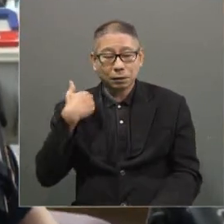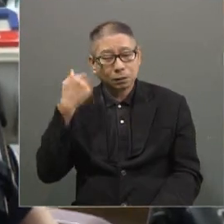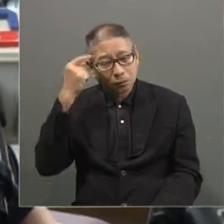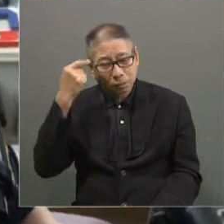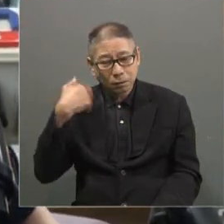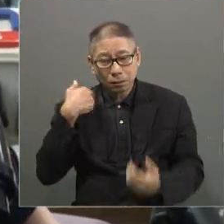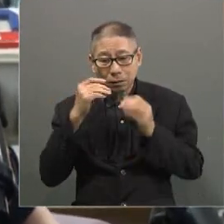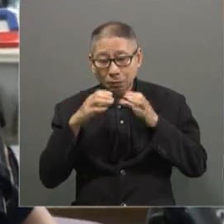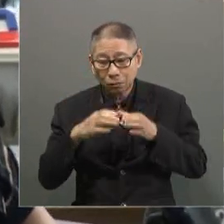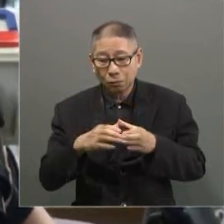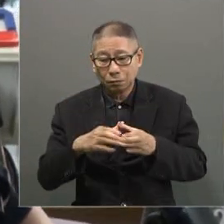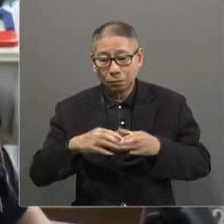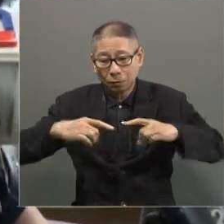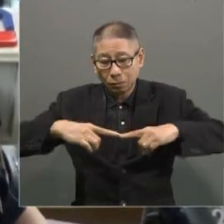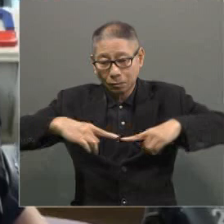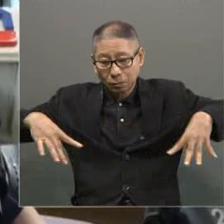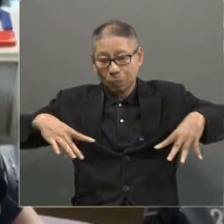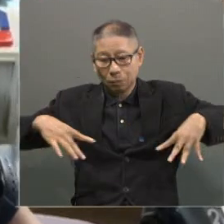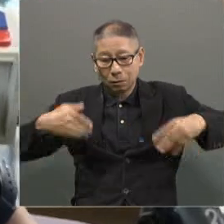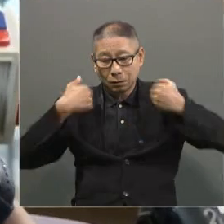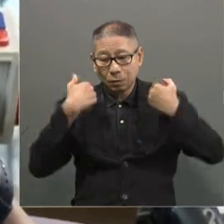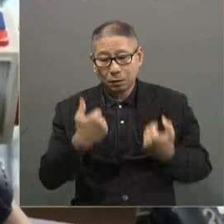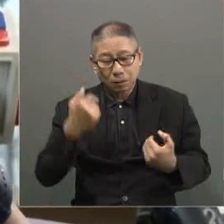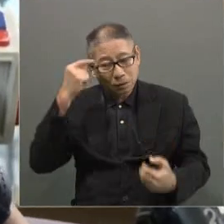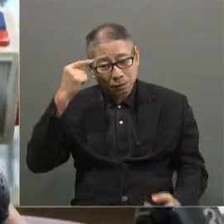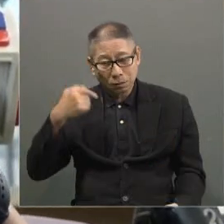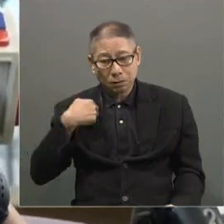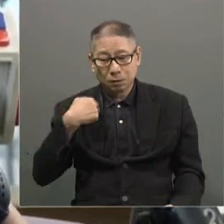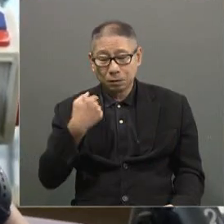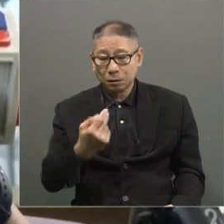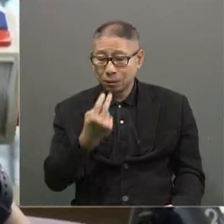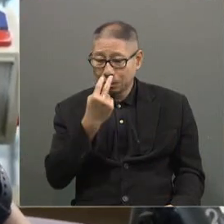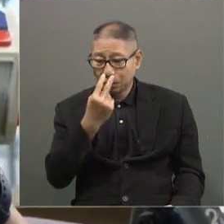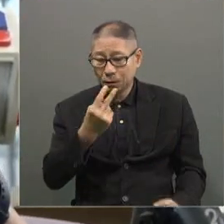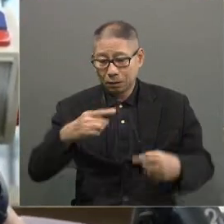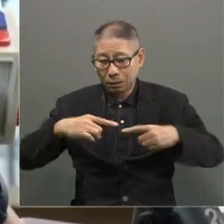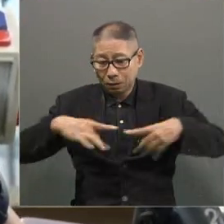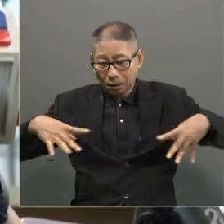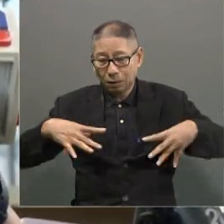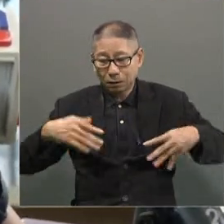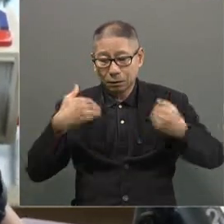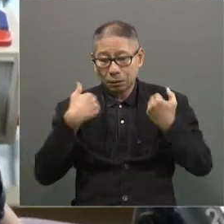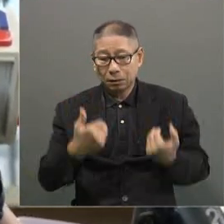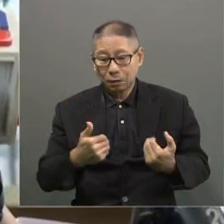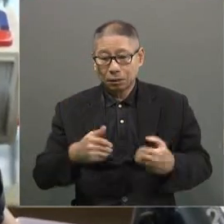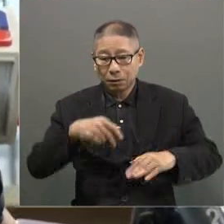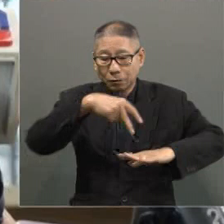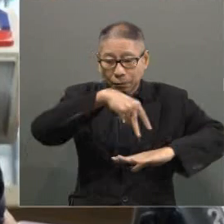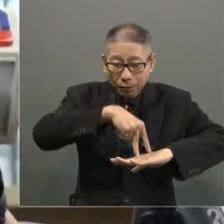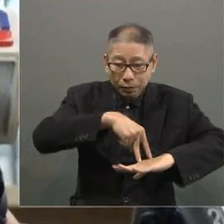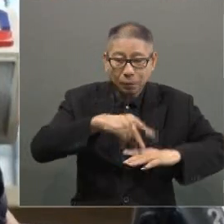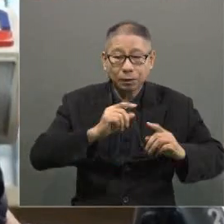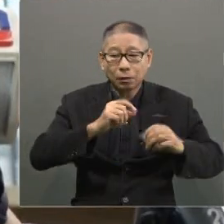แล้วก็ทางฝ่ายที่ไม่เห็นต่างก็ควรไปใช้อย่างที่ผมบอกผมใช้คำไปหลายหนแล้วใช้เวทีที่ปลอดภัยแล้วเรามี